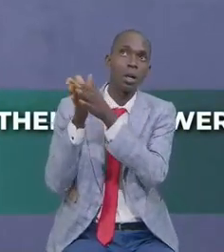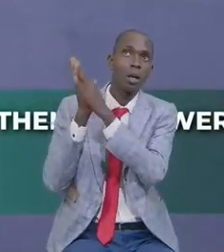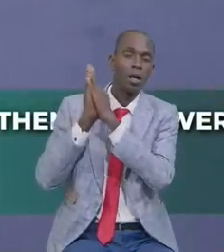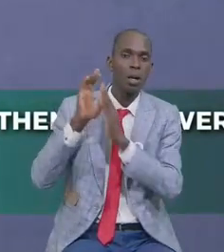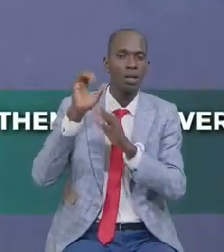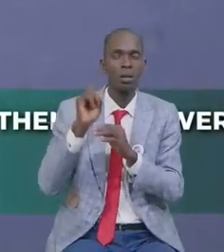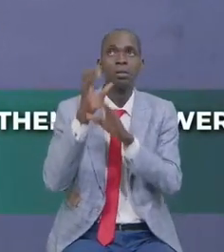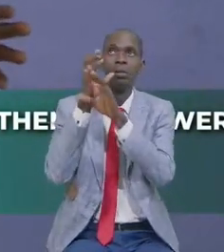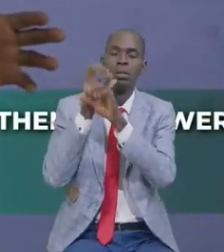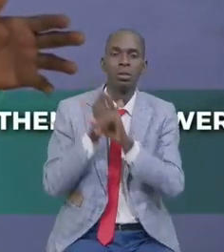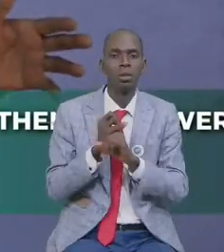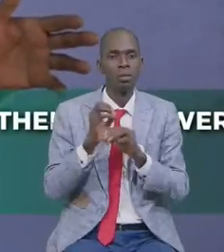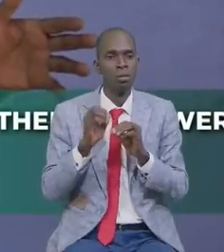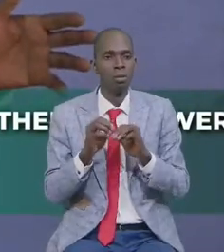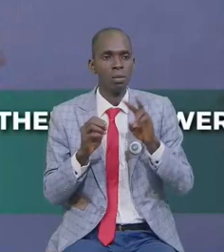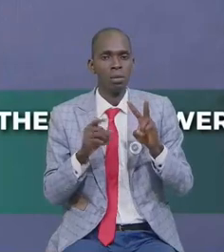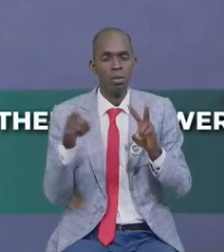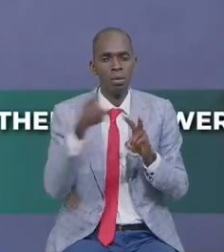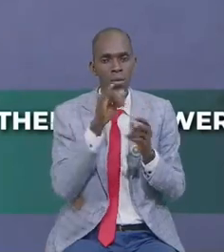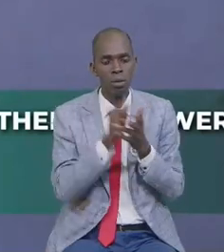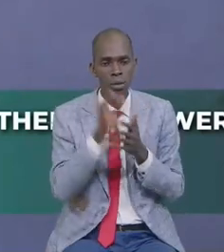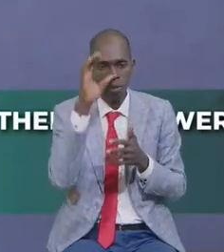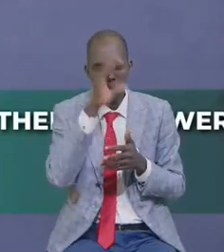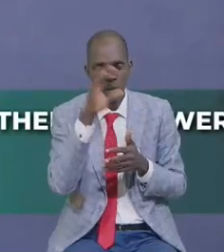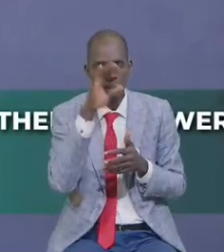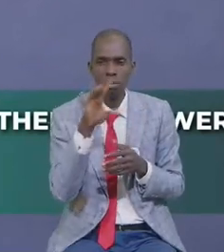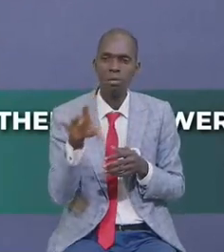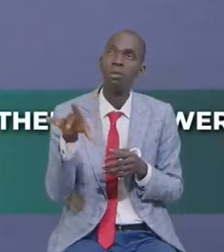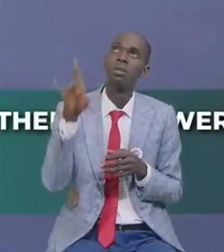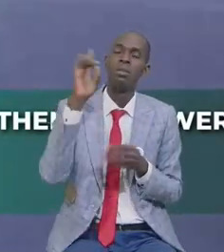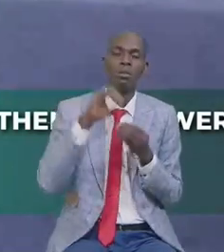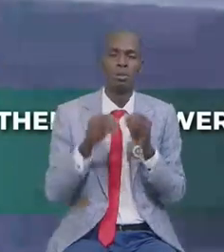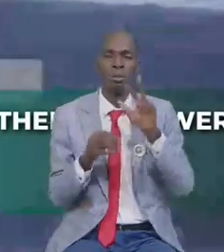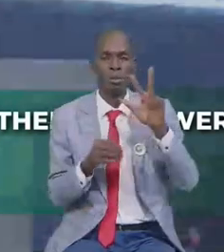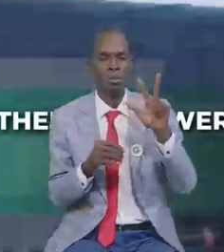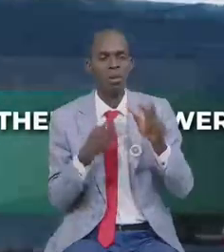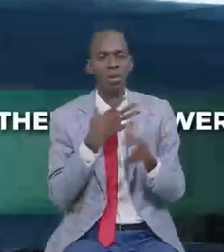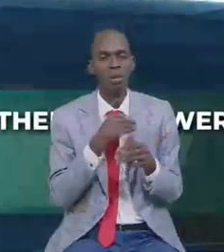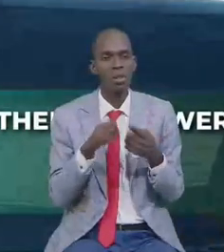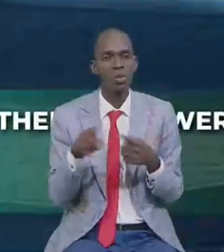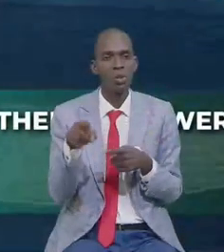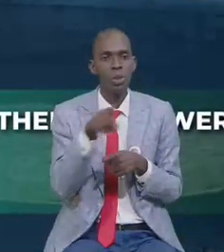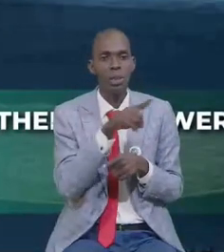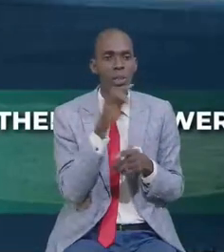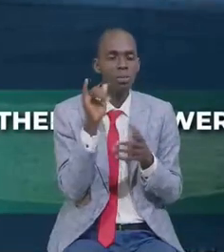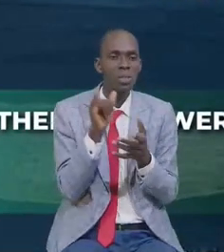trouverez. Troisièmement, frappez, l'on vous ouvrira. Verset 10, car quiconque demande premièrement reçoit, celui qui cherche deuxièmement trouve. Et troisièmement,